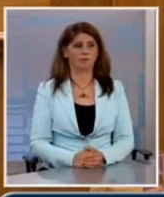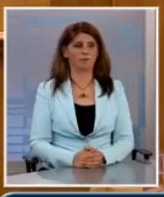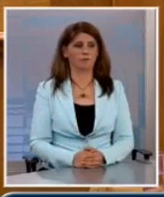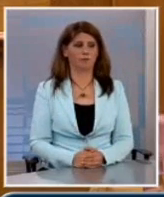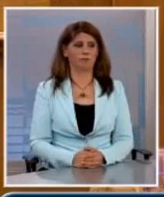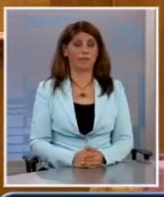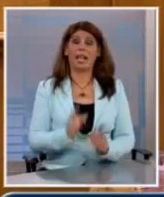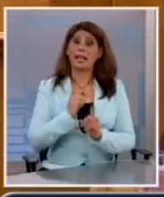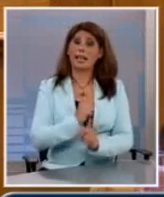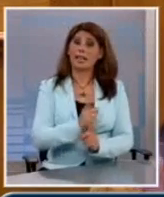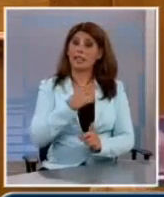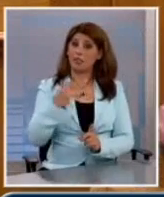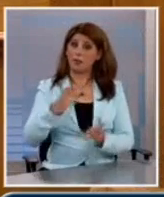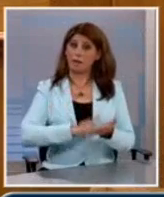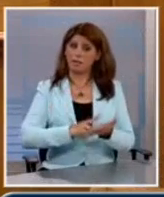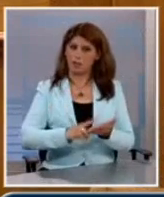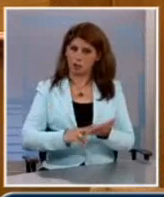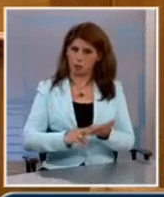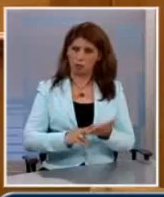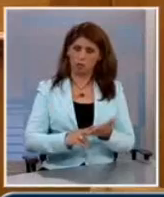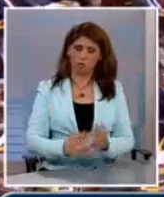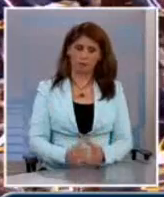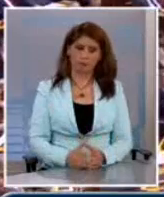Ειδικά στο ζήτημα του ασφαλιστικού,